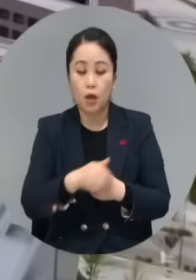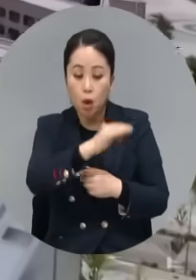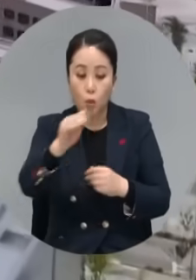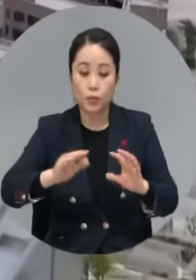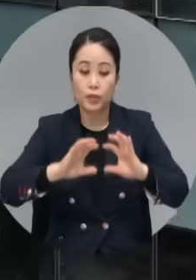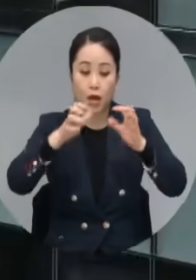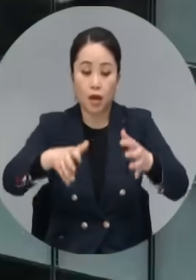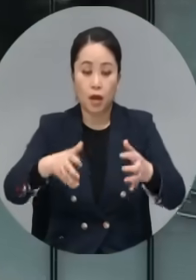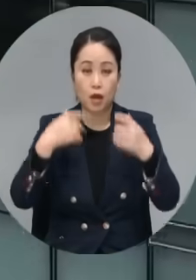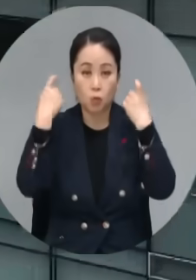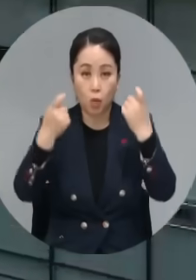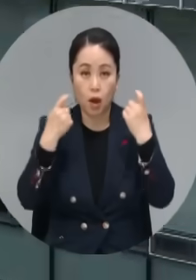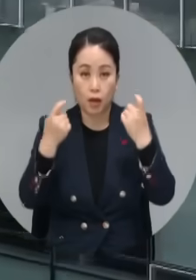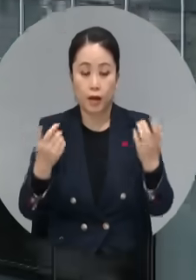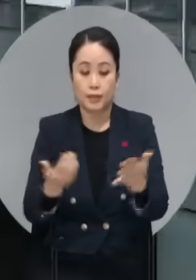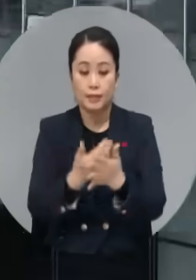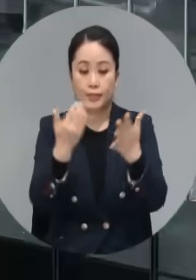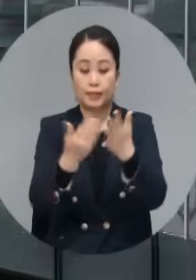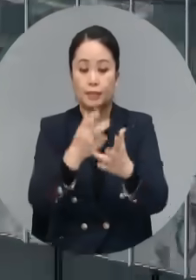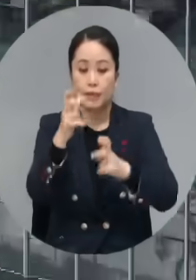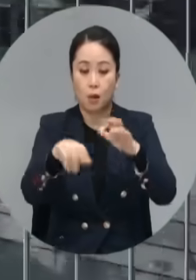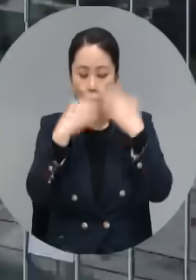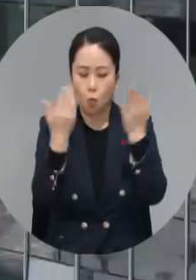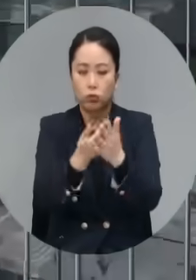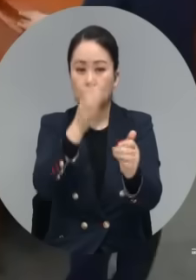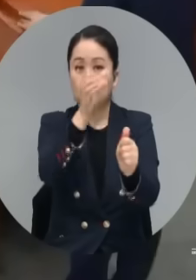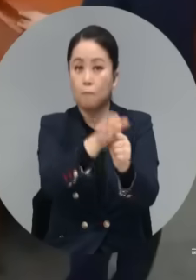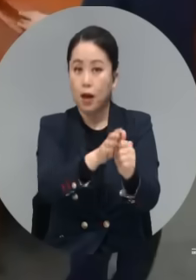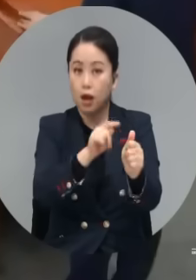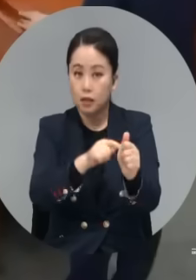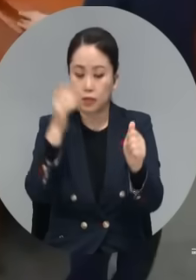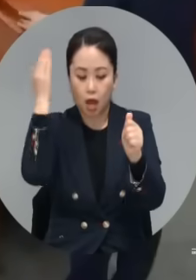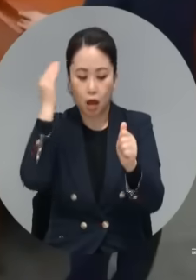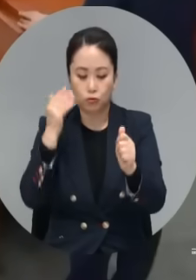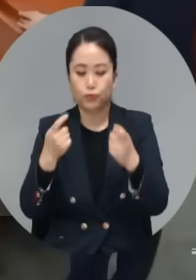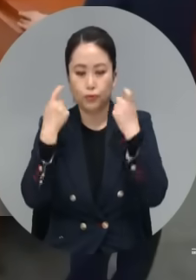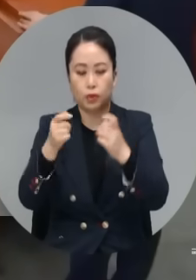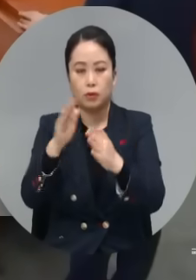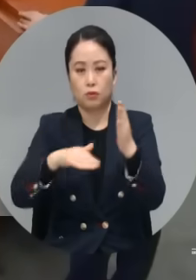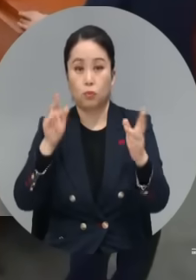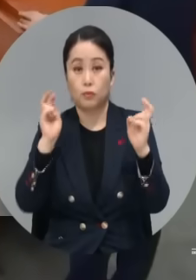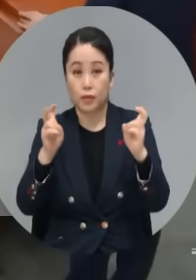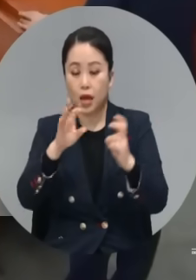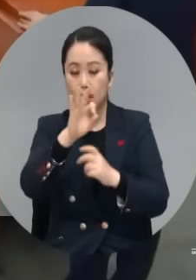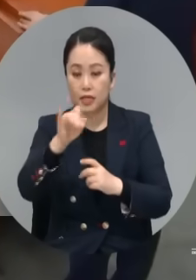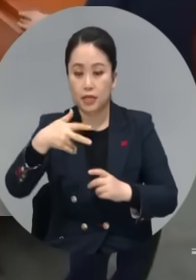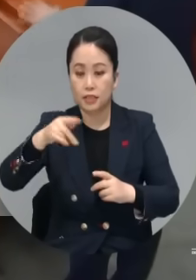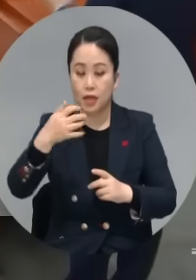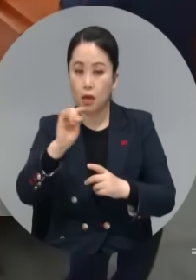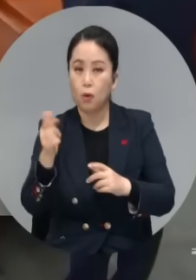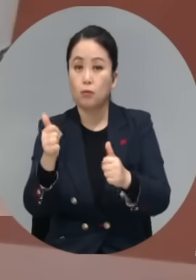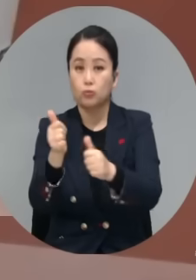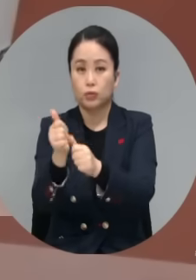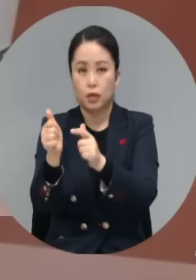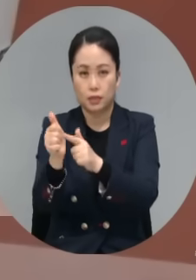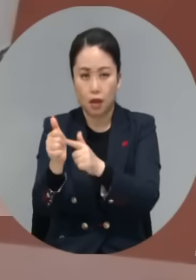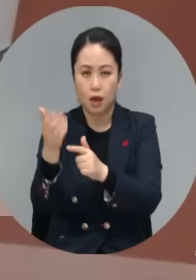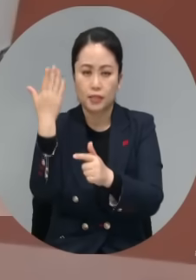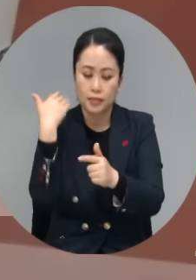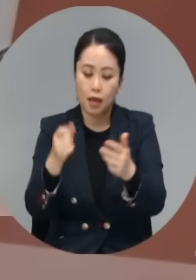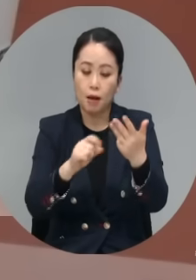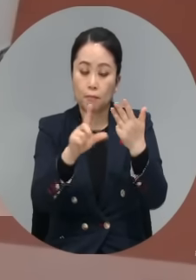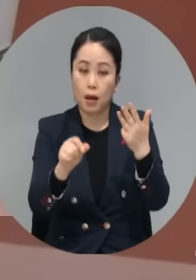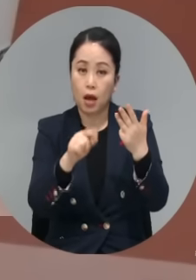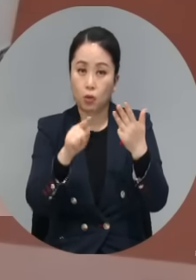우리나라 관광진흥사업을 총괄하는 공기업인 한국관광공사의 이재환 부사장. 지난 8월 한국 방문의 해